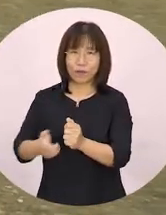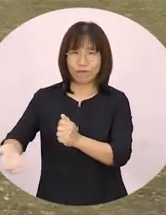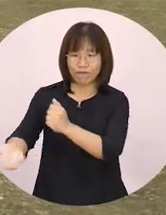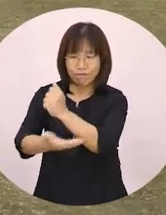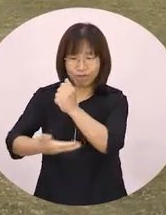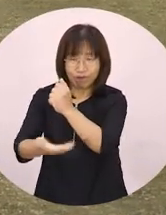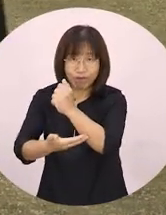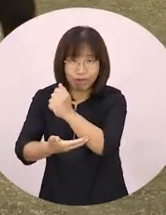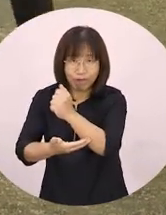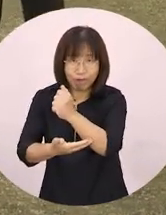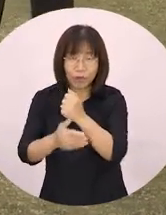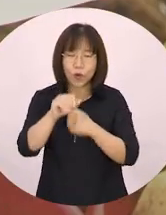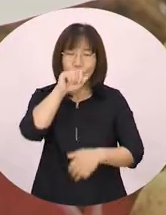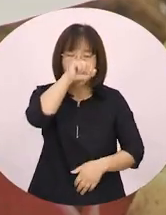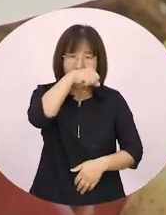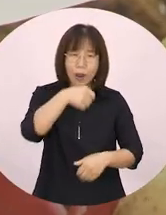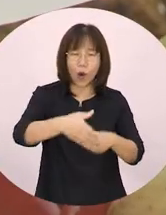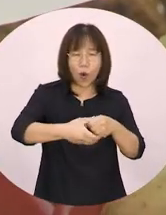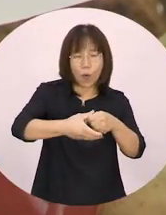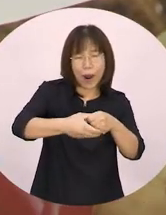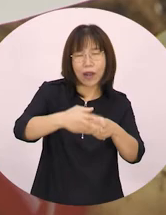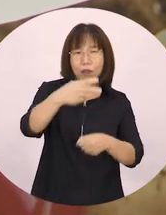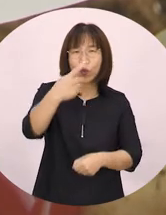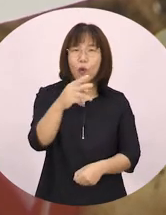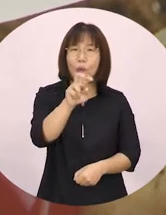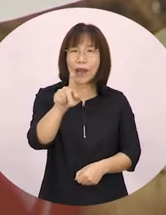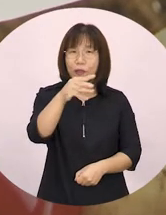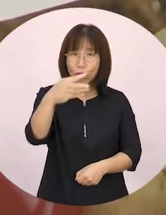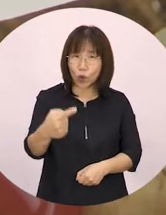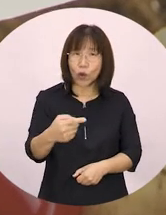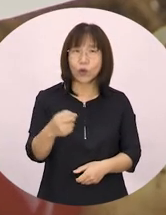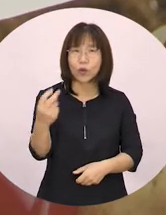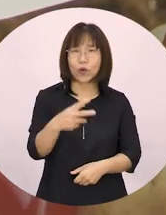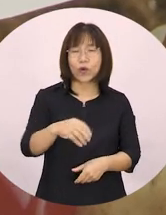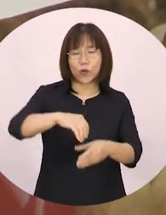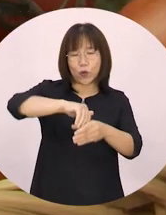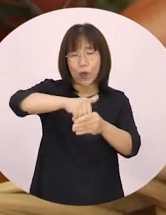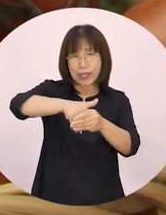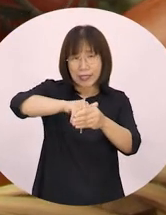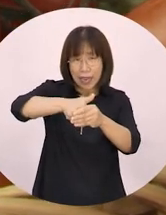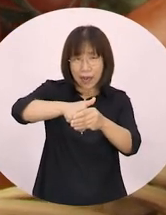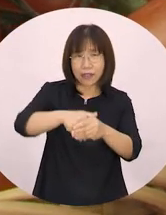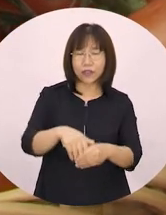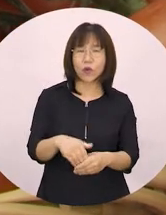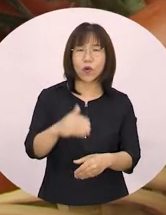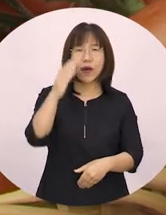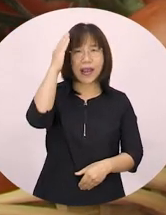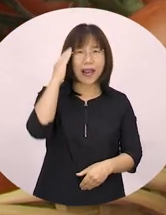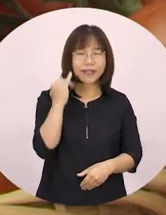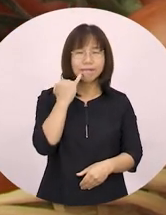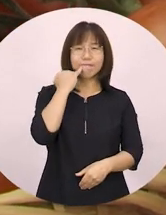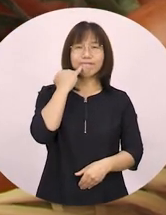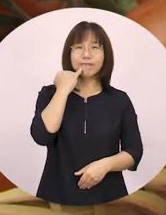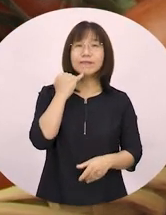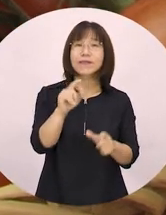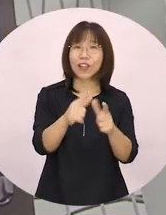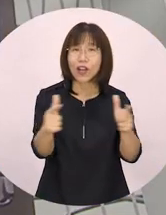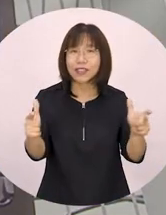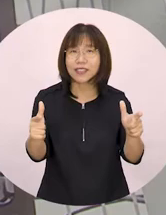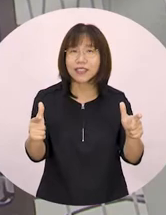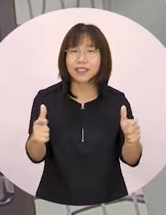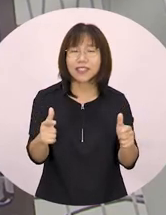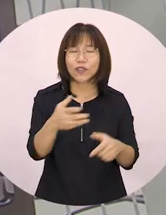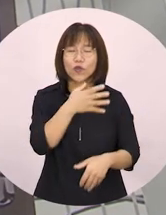직접 수확한 고구마와 호박, 방울토마토 등의 작물과 전통 방식으로 담근 된장과 간장 등의